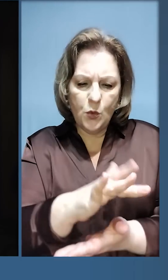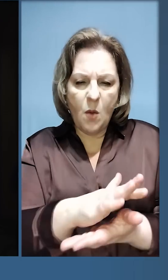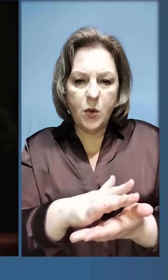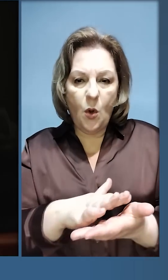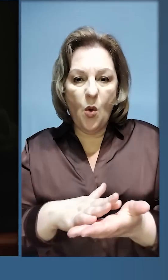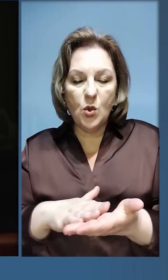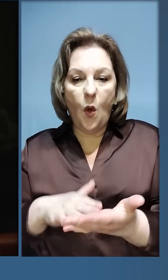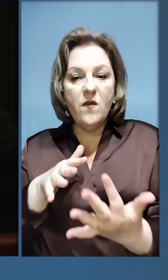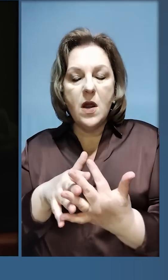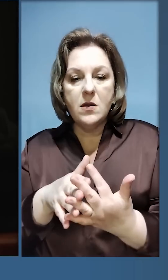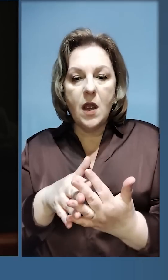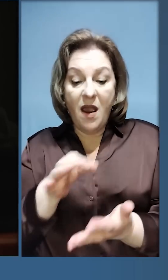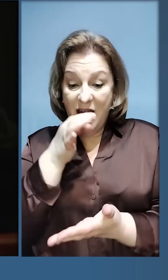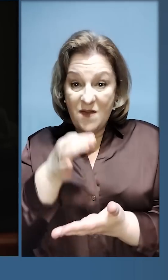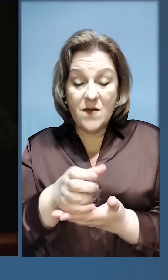продовжуватись.